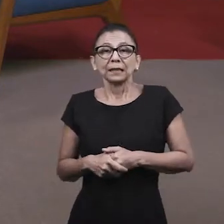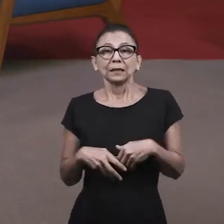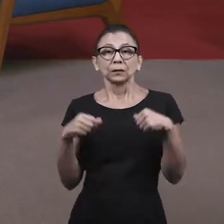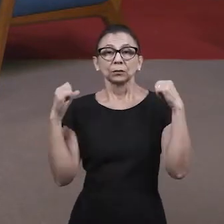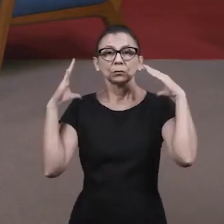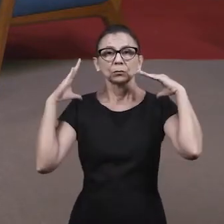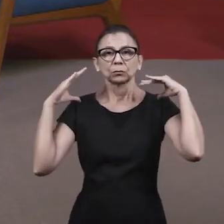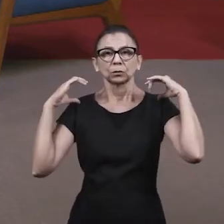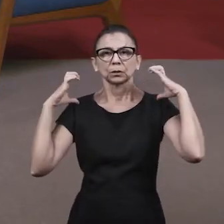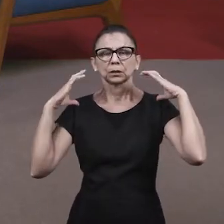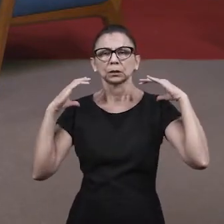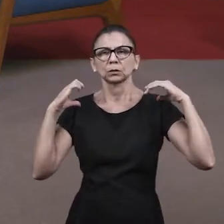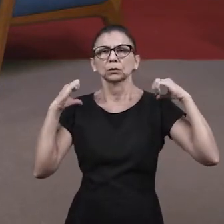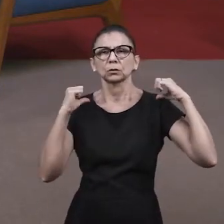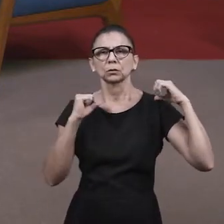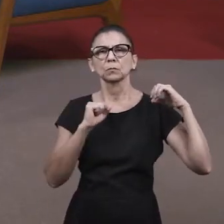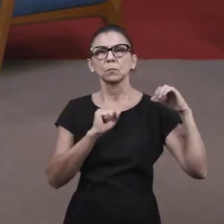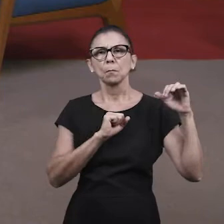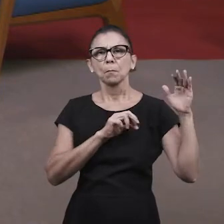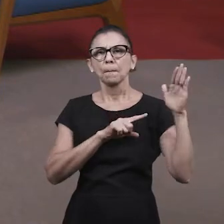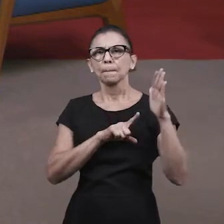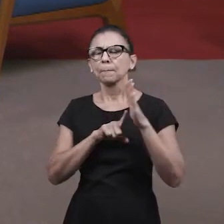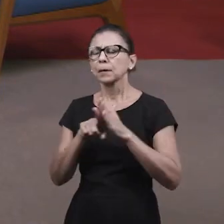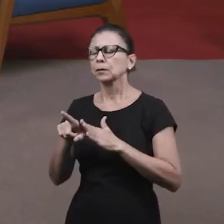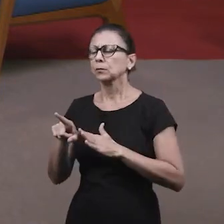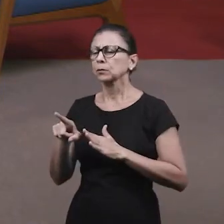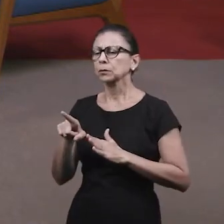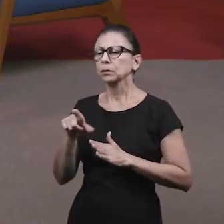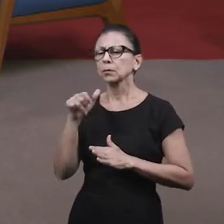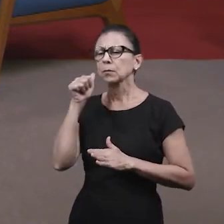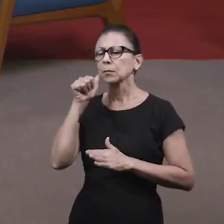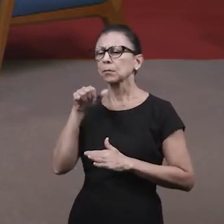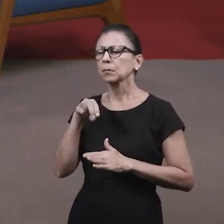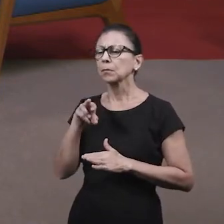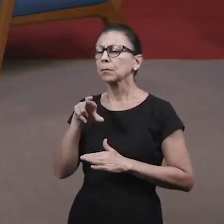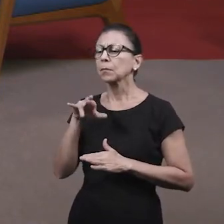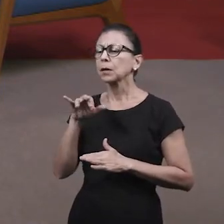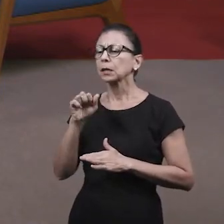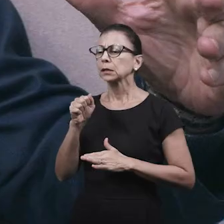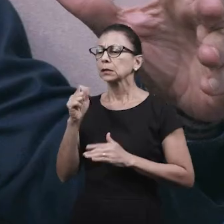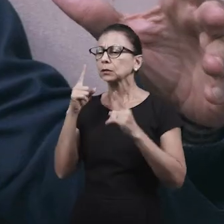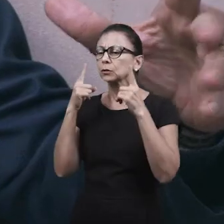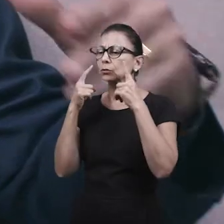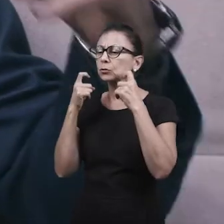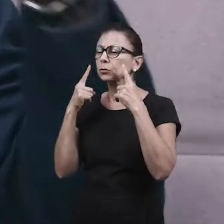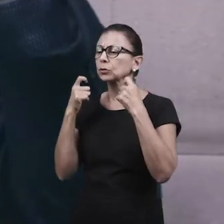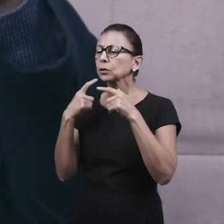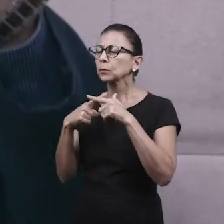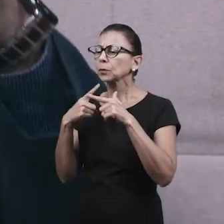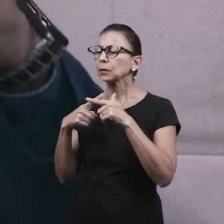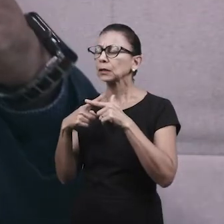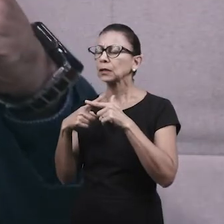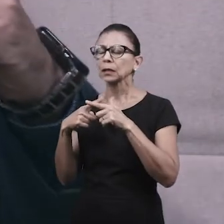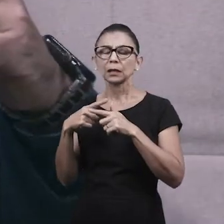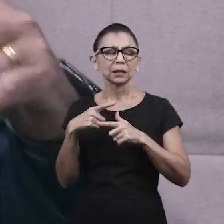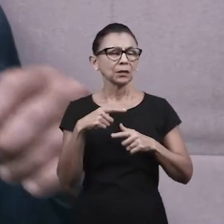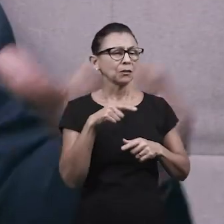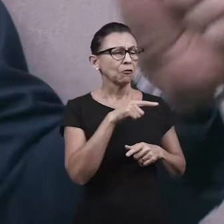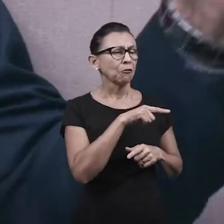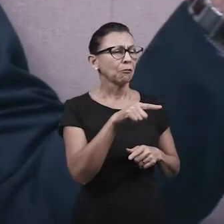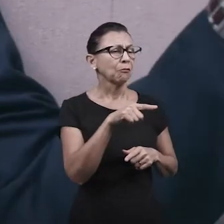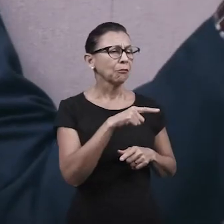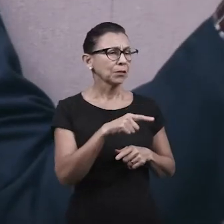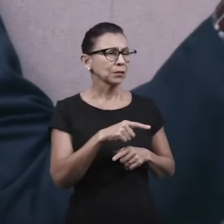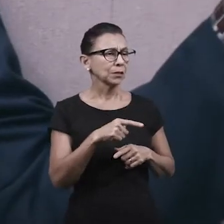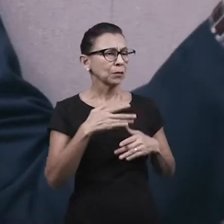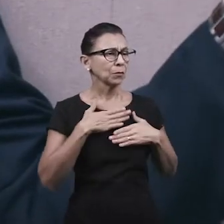les anges posaient la question, pourquoi tu pleures? Et là, vous avez amené mon Seigneur, où